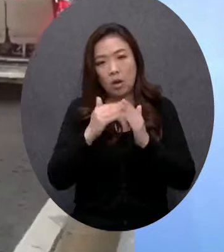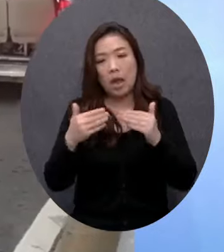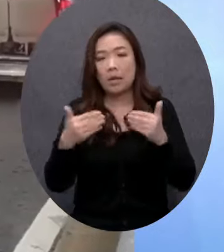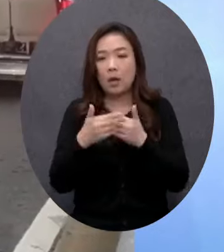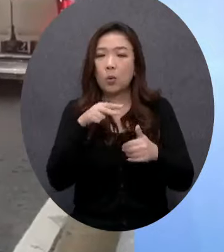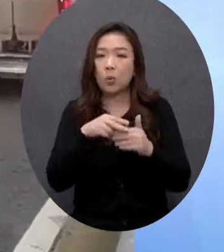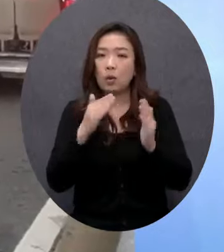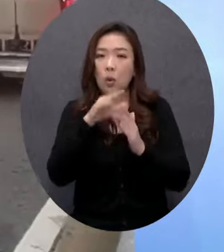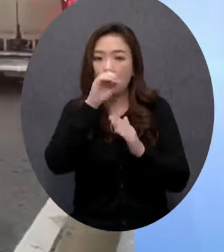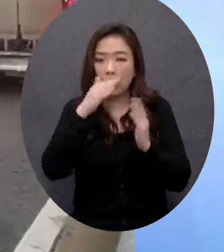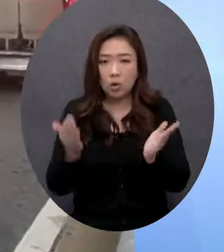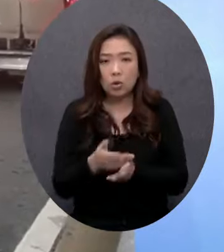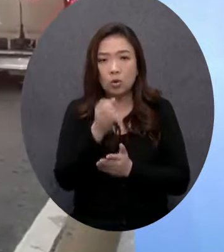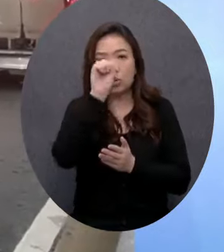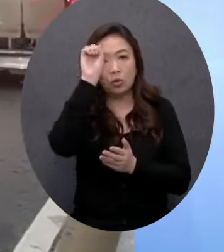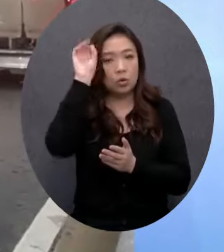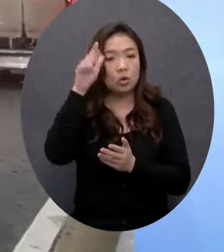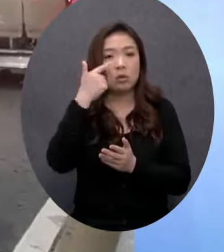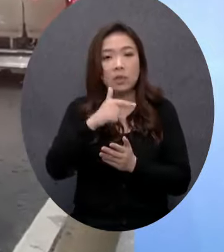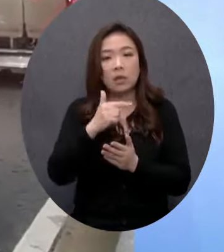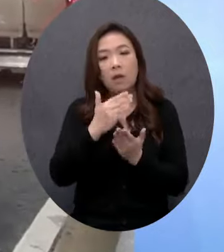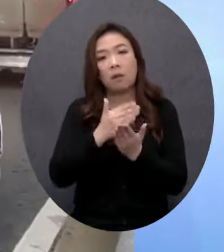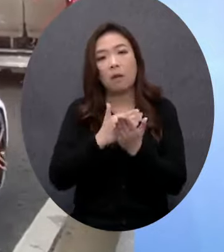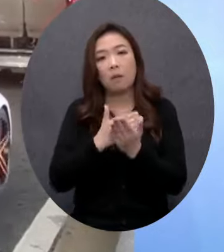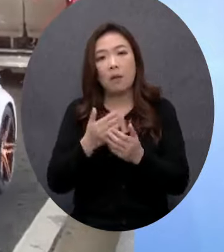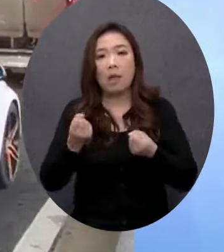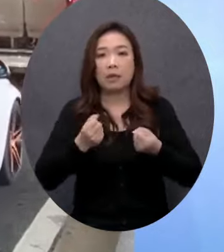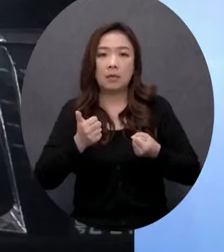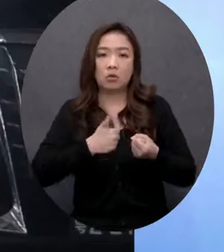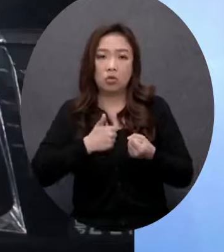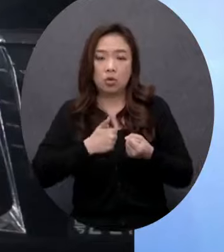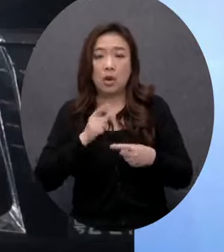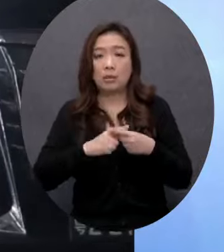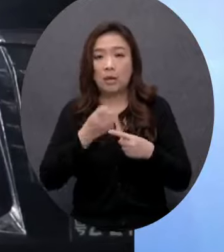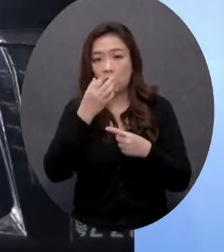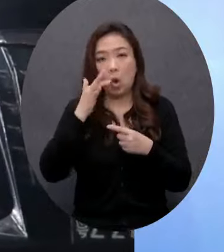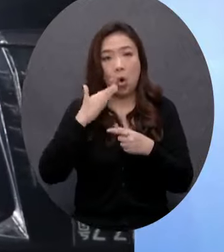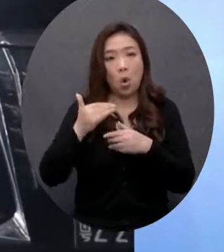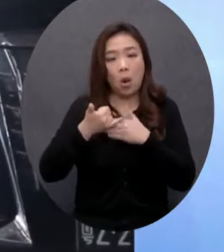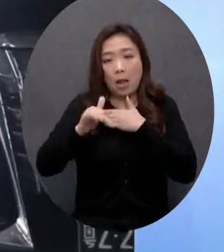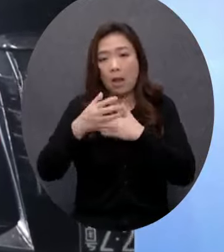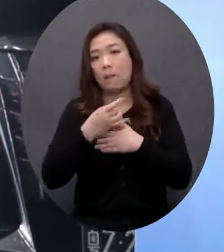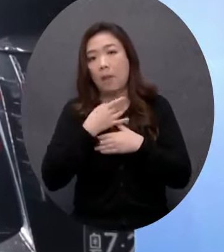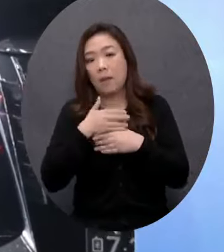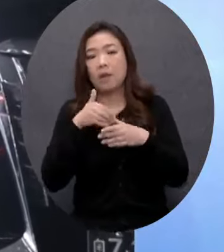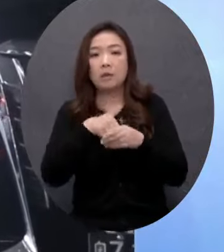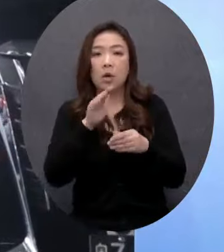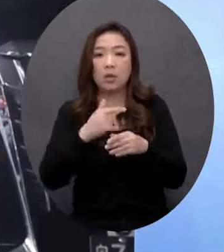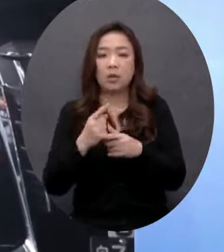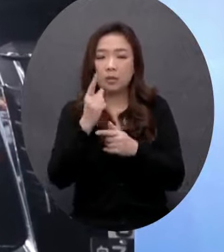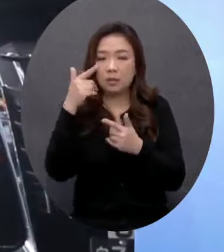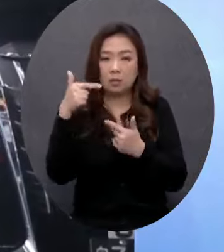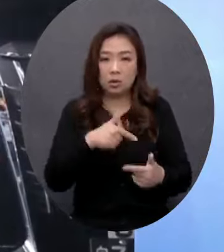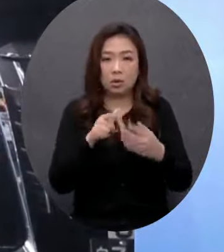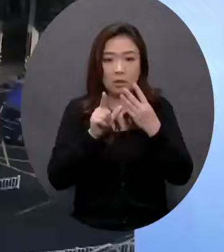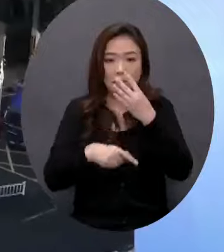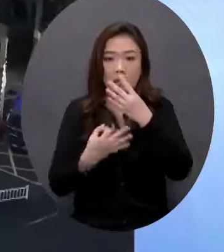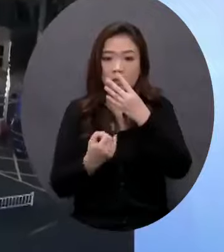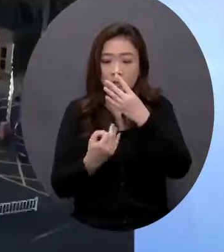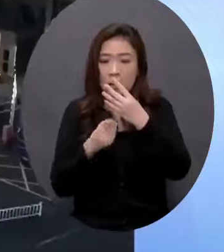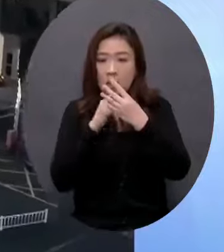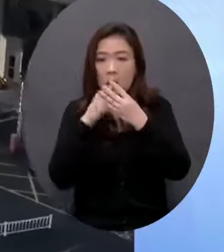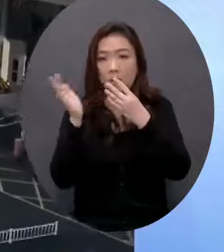当局推出创新申办模式，车主不出港澳就可以申请。截至上个月30号，当局一共